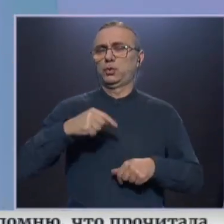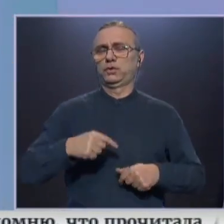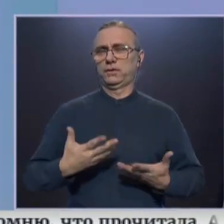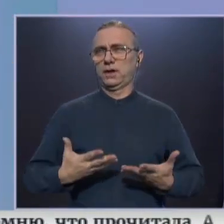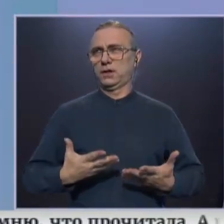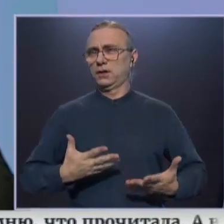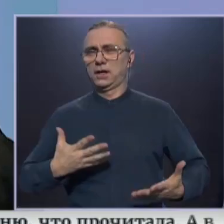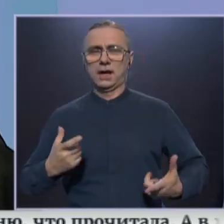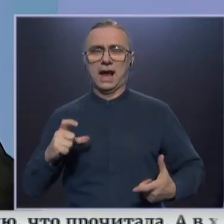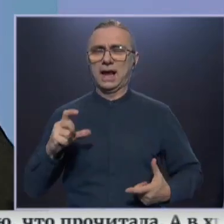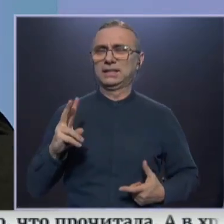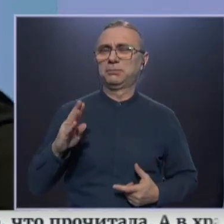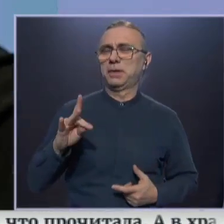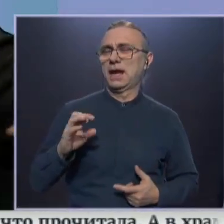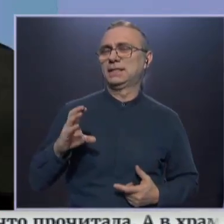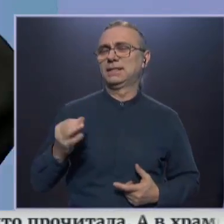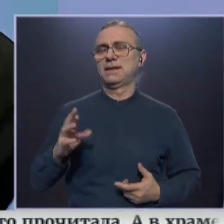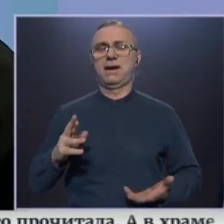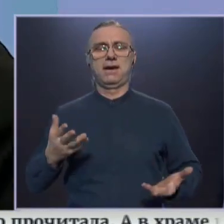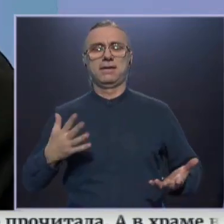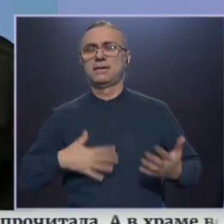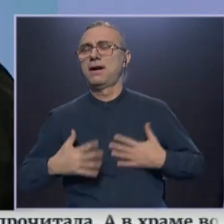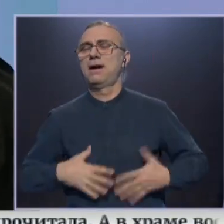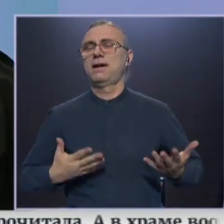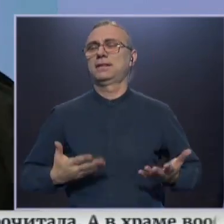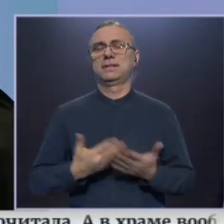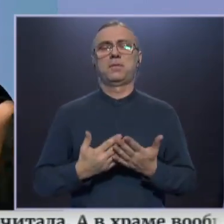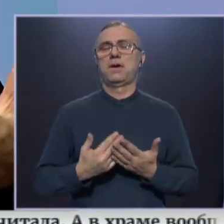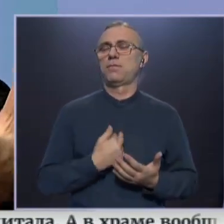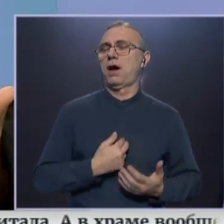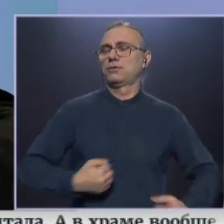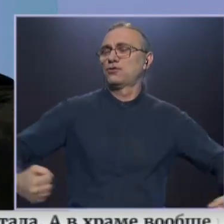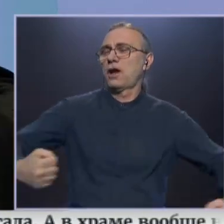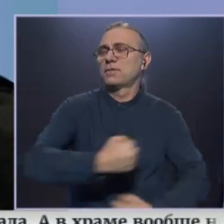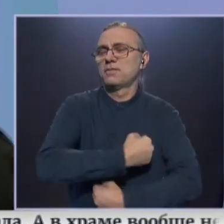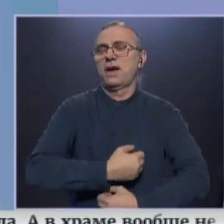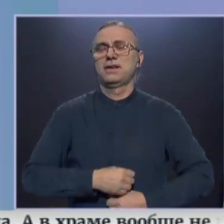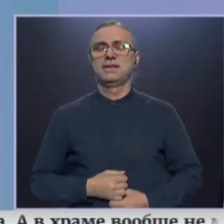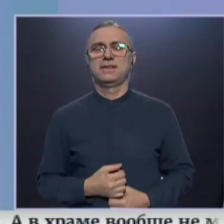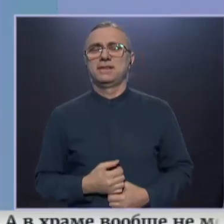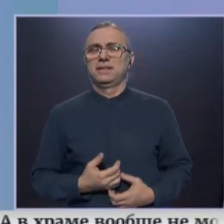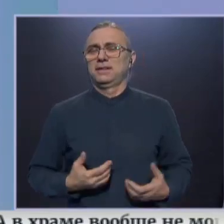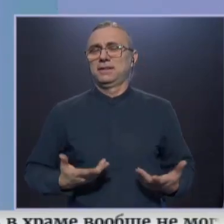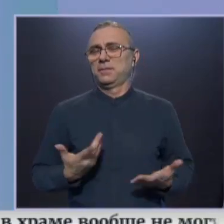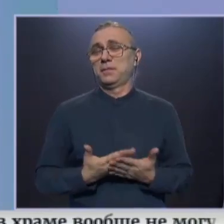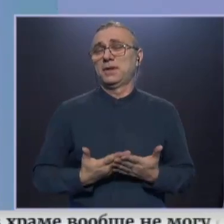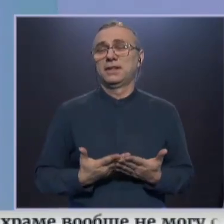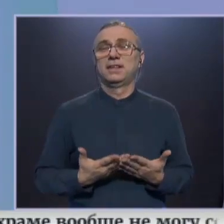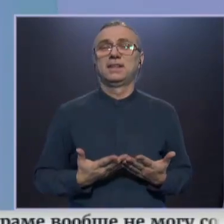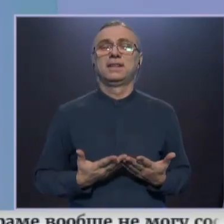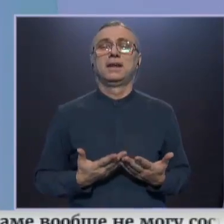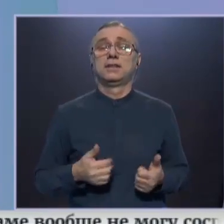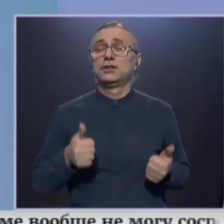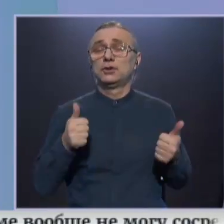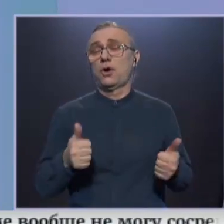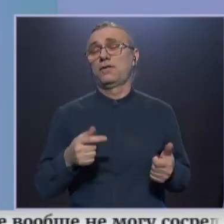так обнял. Да, у меня есть там друг батюшка, он как меня приобобнет, так аж затрещат, хотя я сам тоже не маленький. Да, вот. То есть это очень